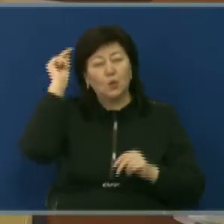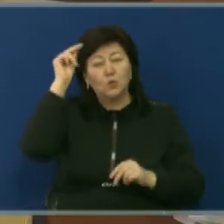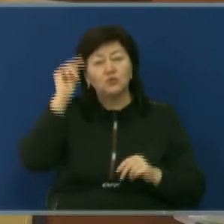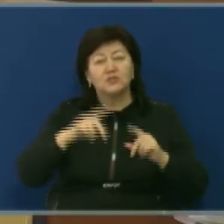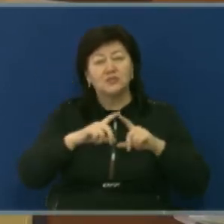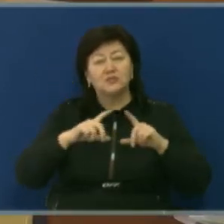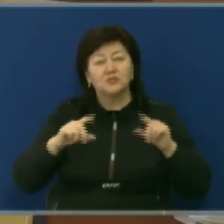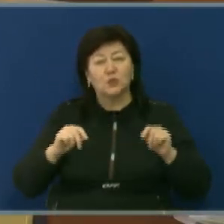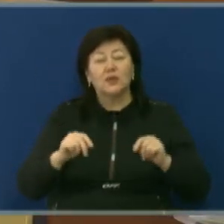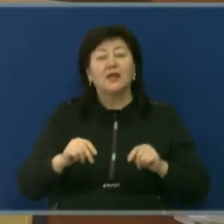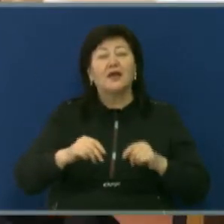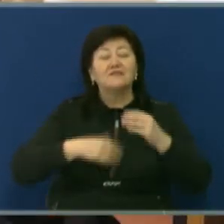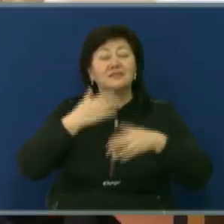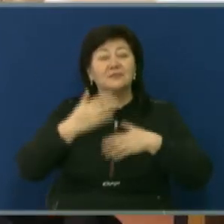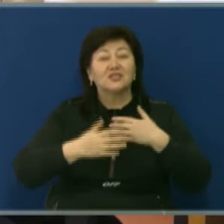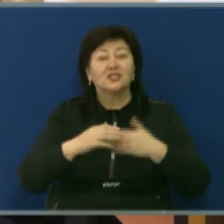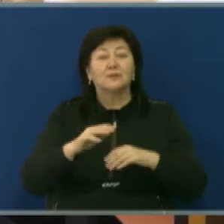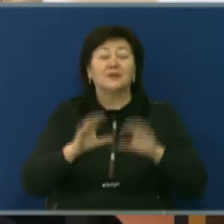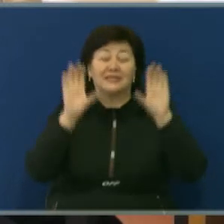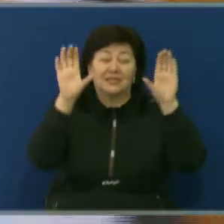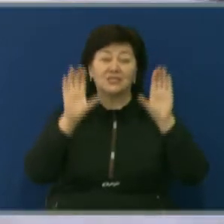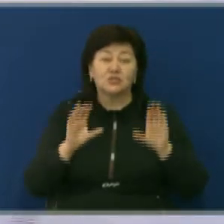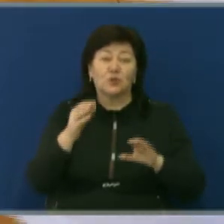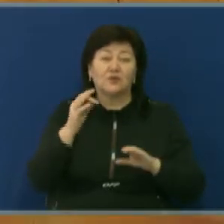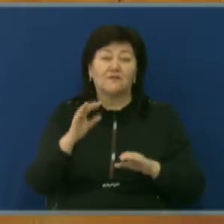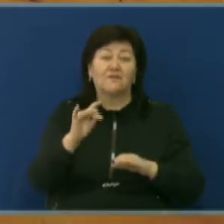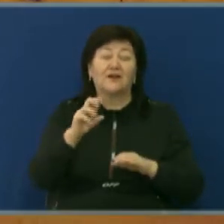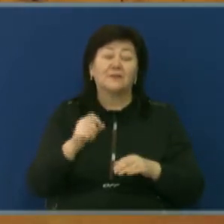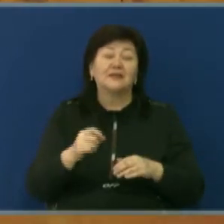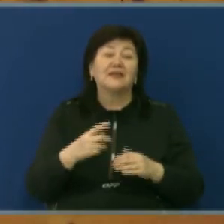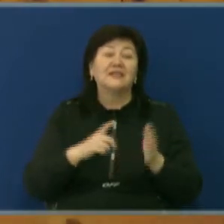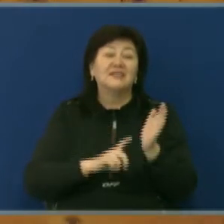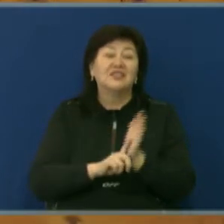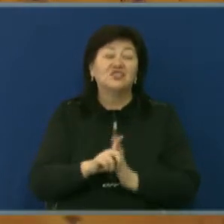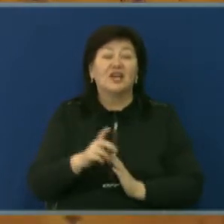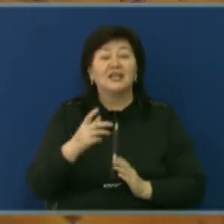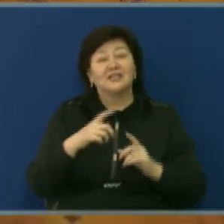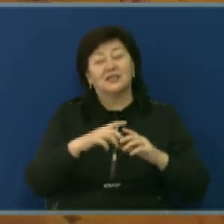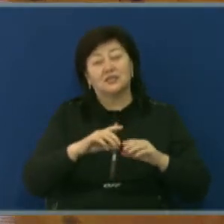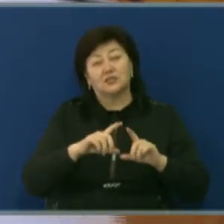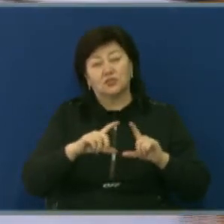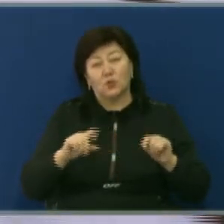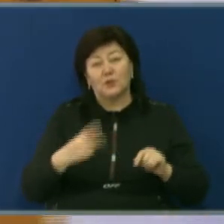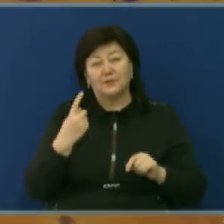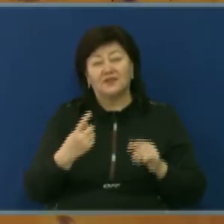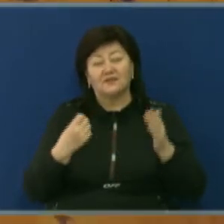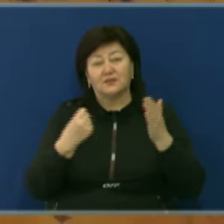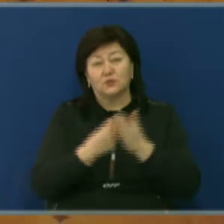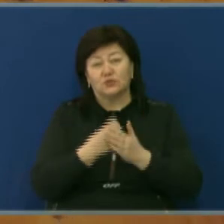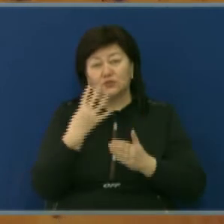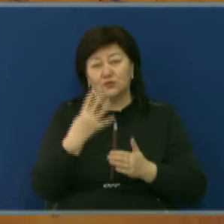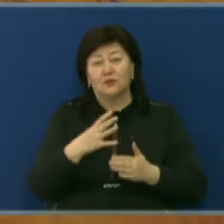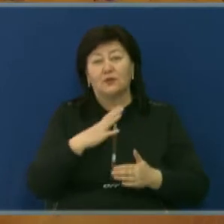традиционном формате для детей с 1 по 5 классы и учащихся выпускных классов. Учебный процесс был организован в